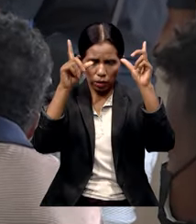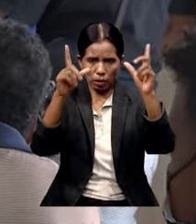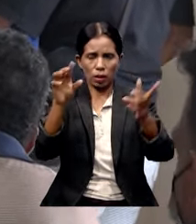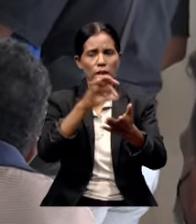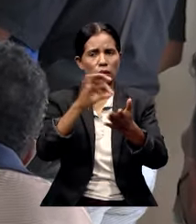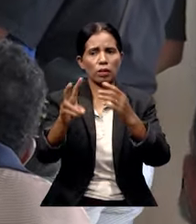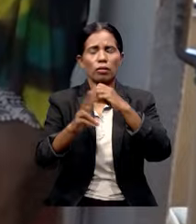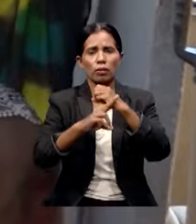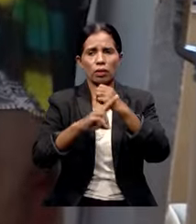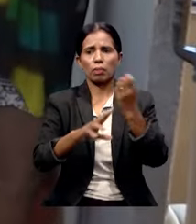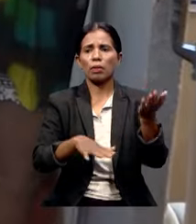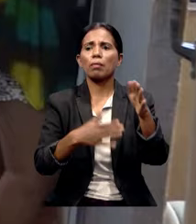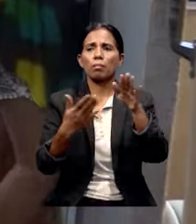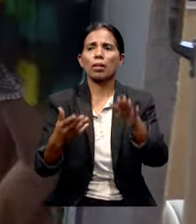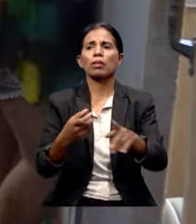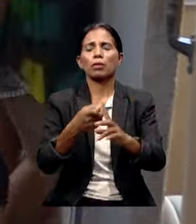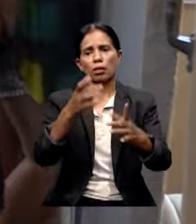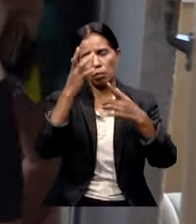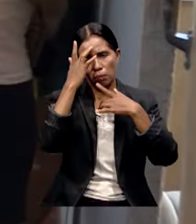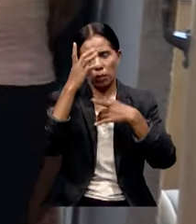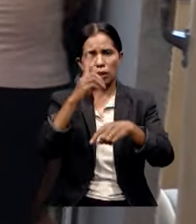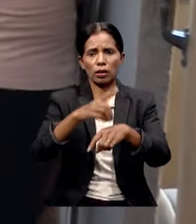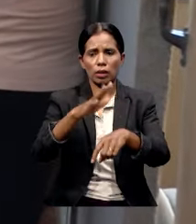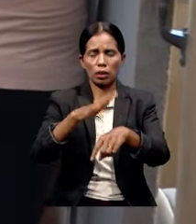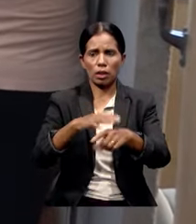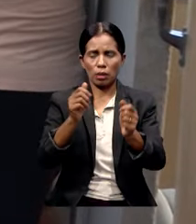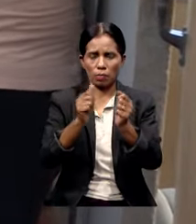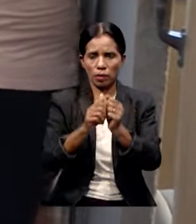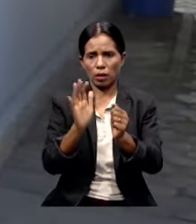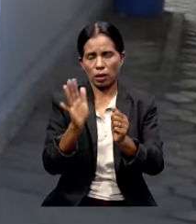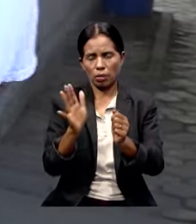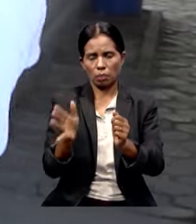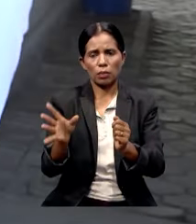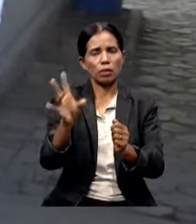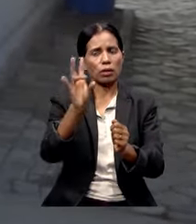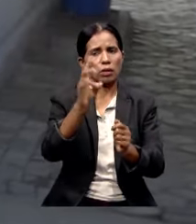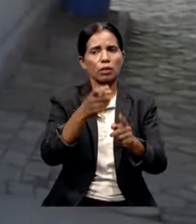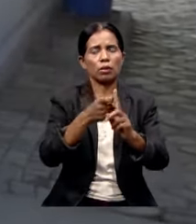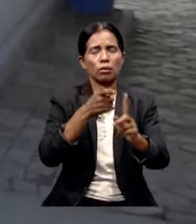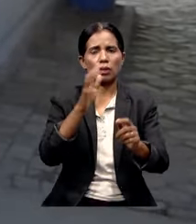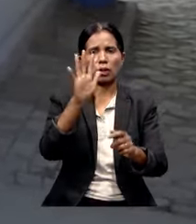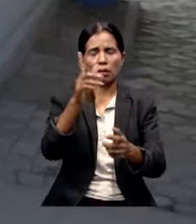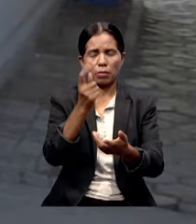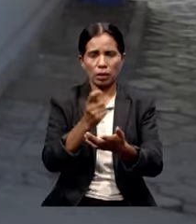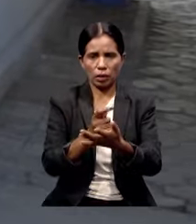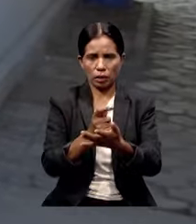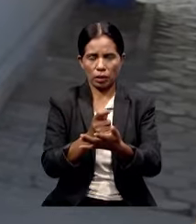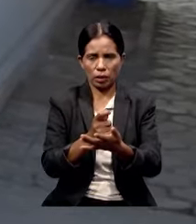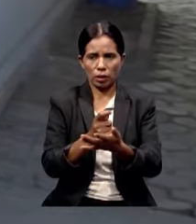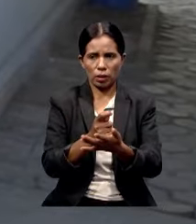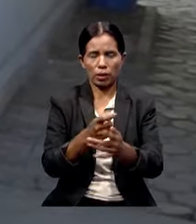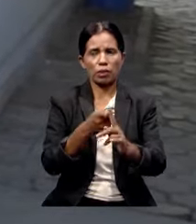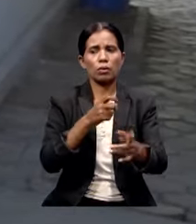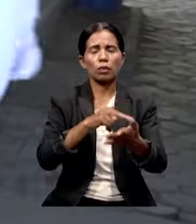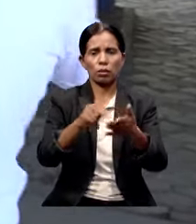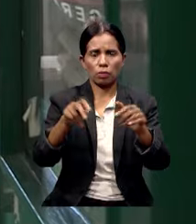resista vítima mortal husi moras dengue hamutu klima nulur resi hitu husi total rihun lima atus nen rua nulur resi hat. Husi